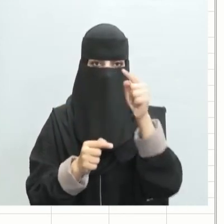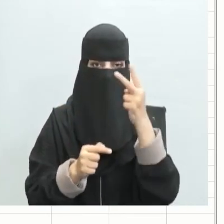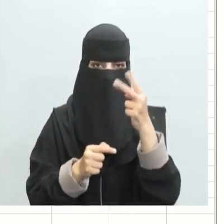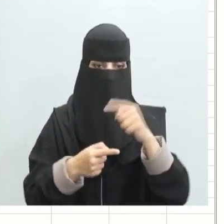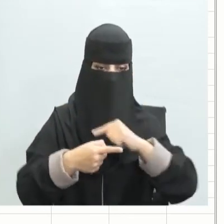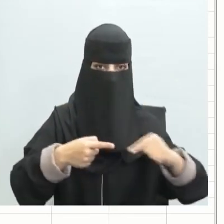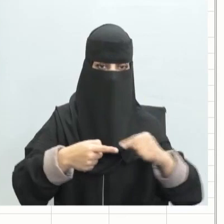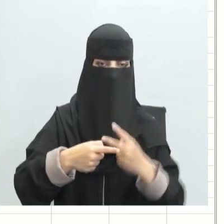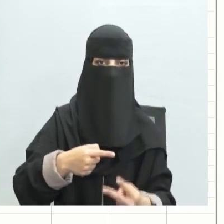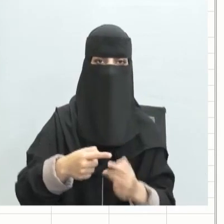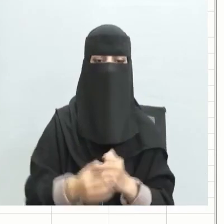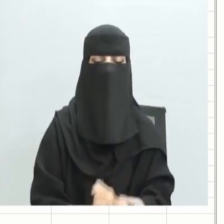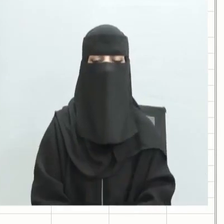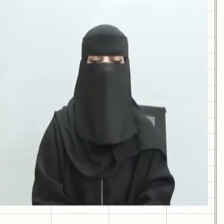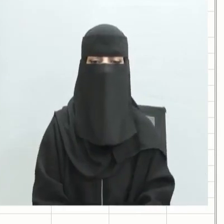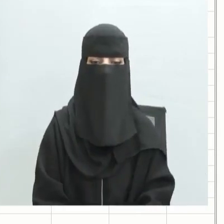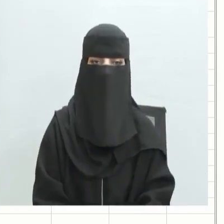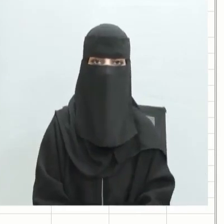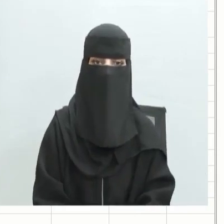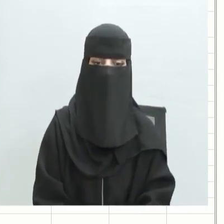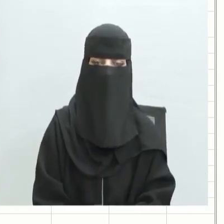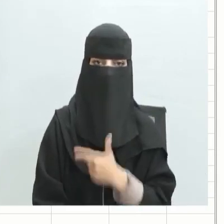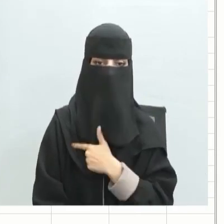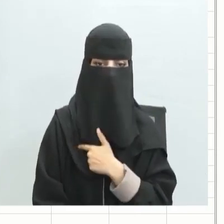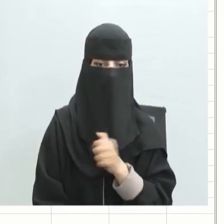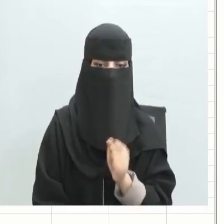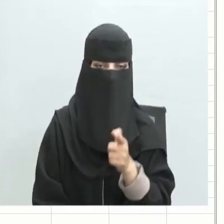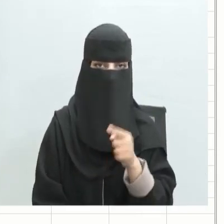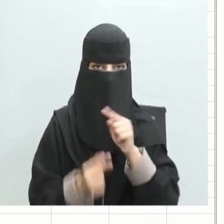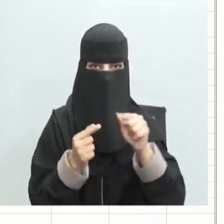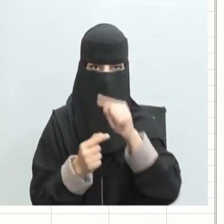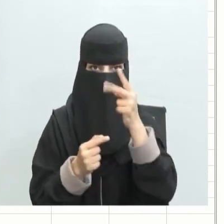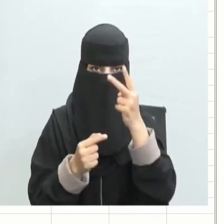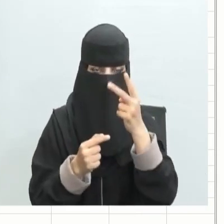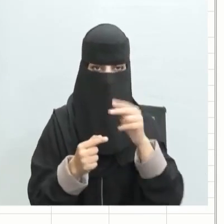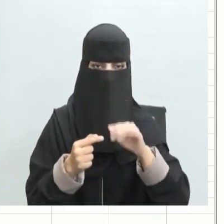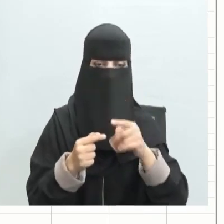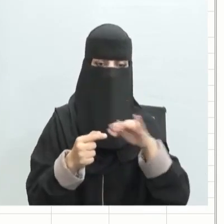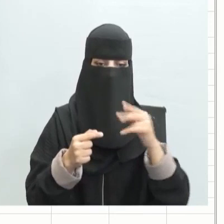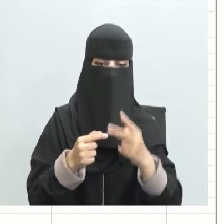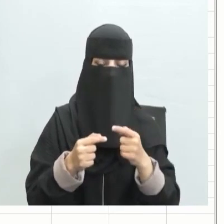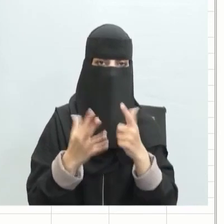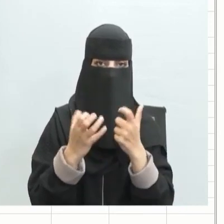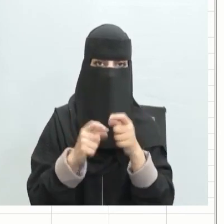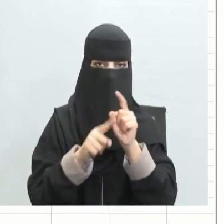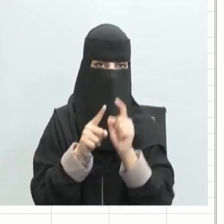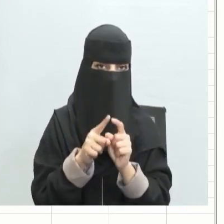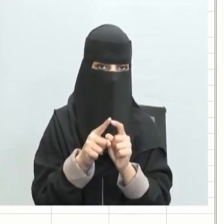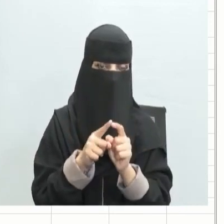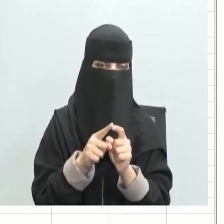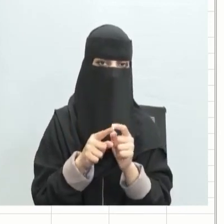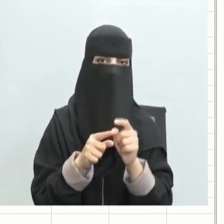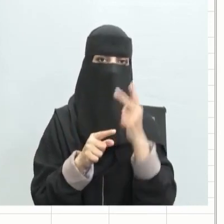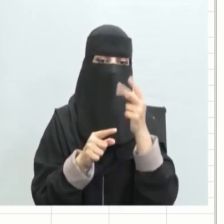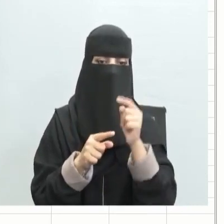2 جذر 2 على 2 نسميها هذه جذر 2 على 2 اللي هي 70% تقريبا او